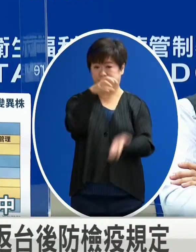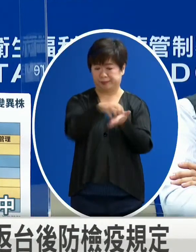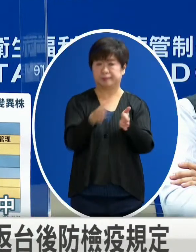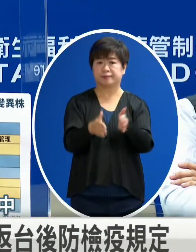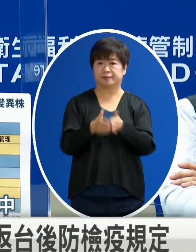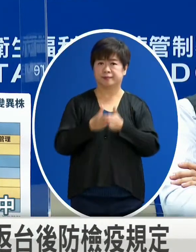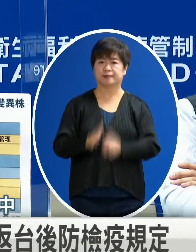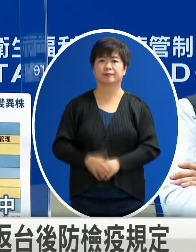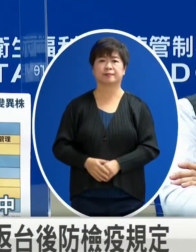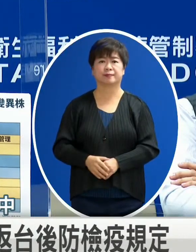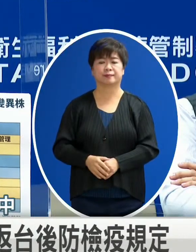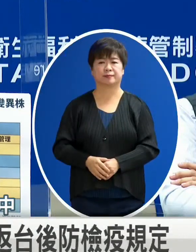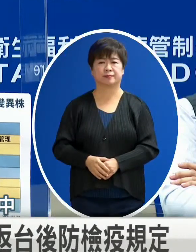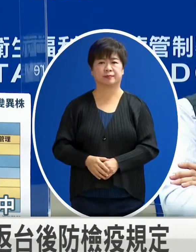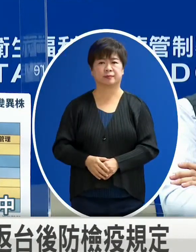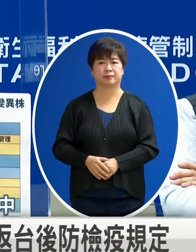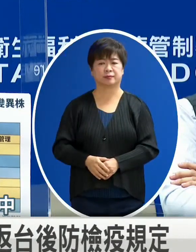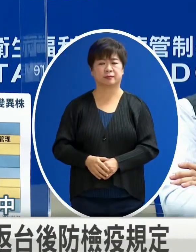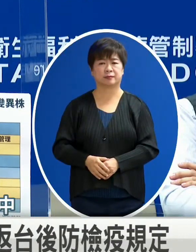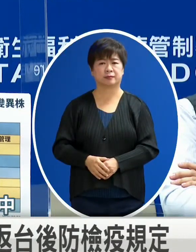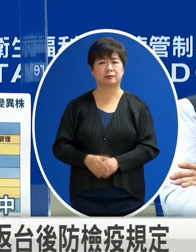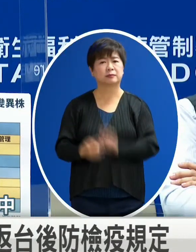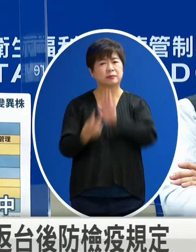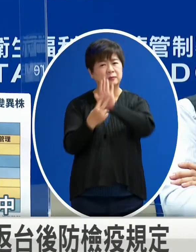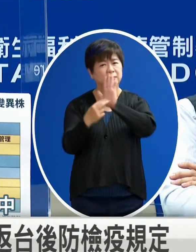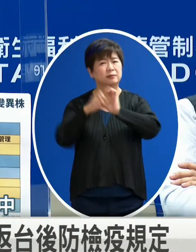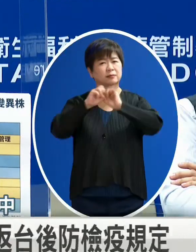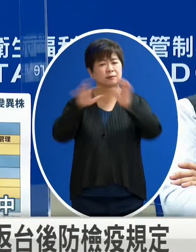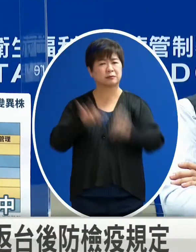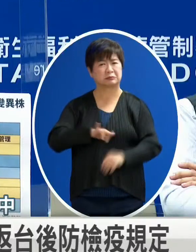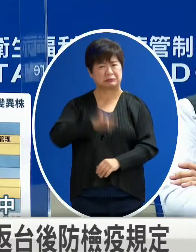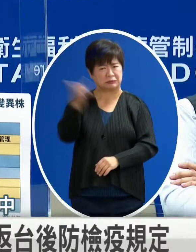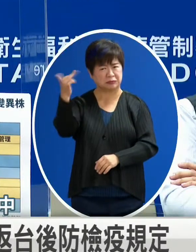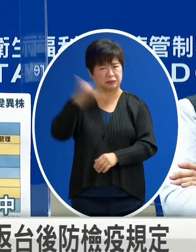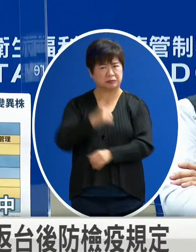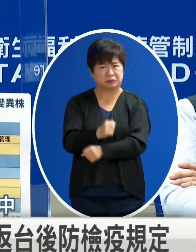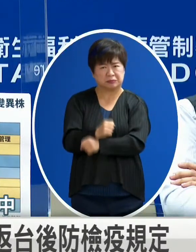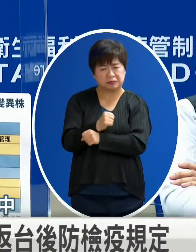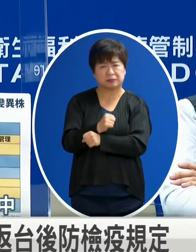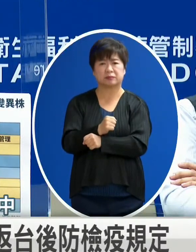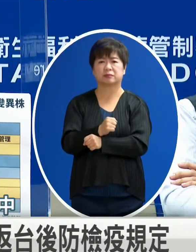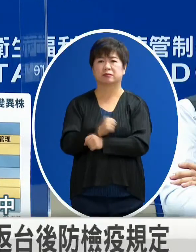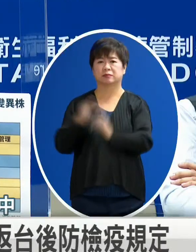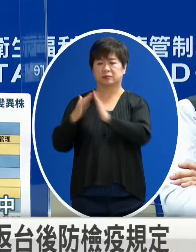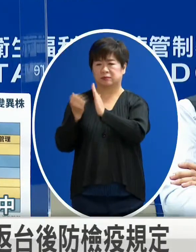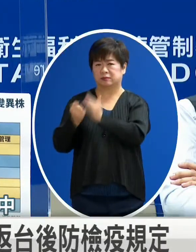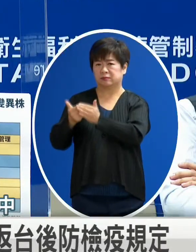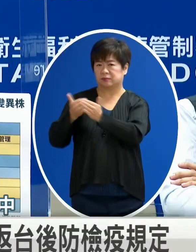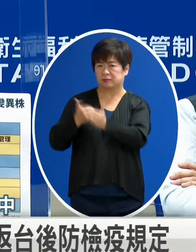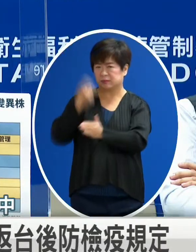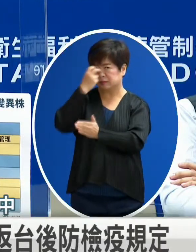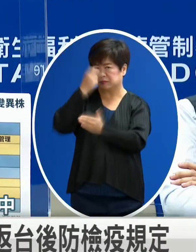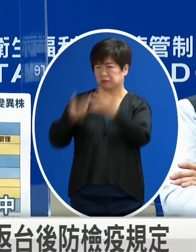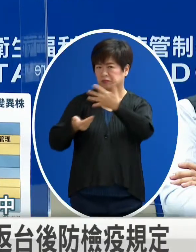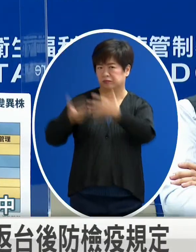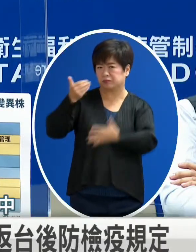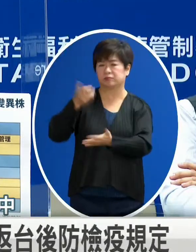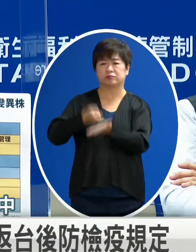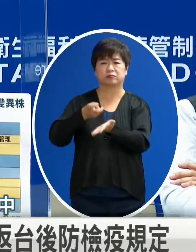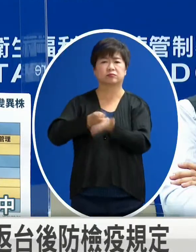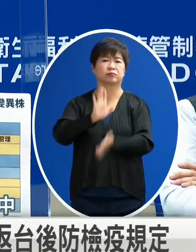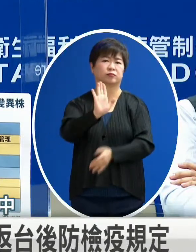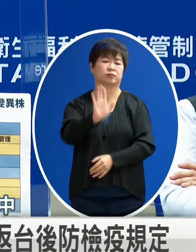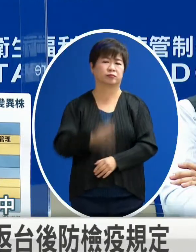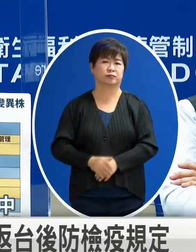的一个啊加强的一个裁剪哈跟居家检疫的方式。好，那